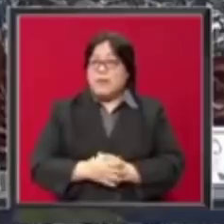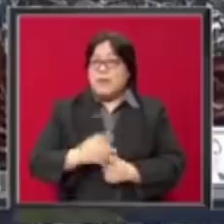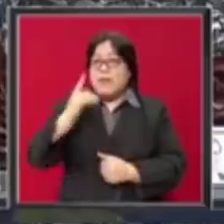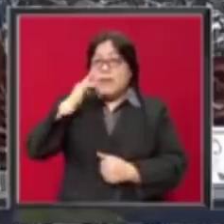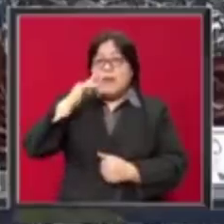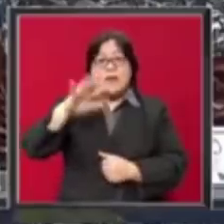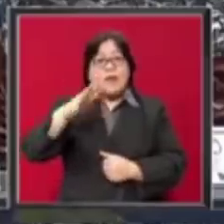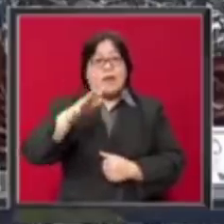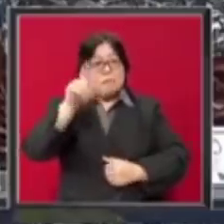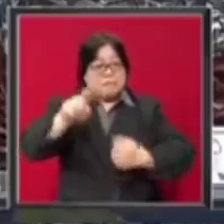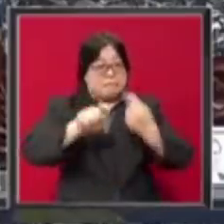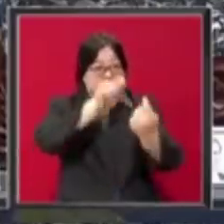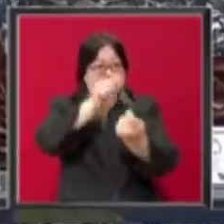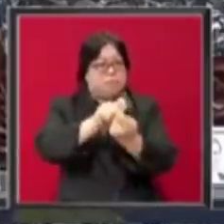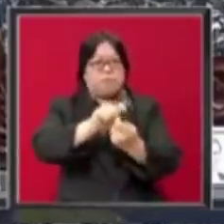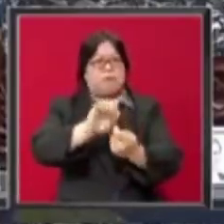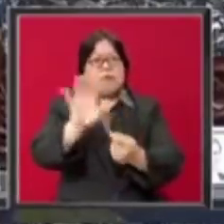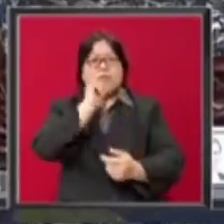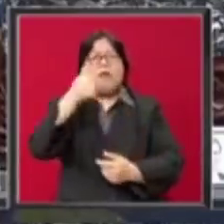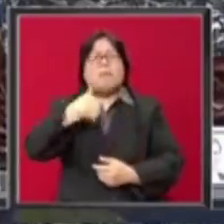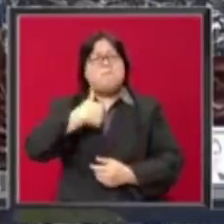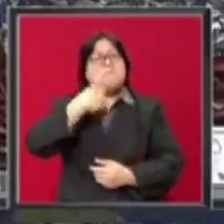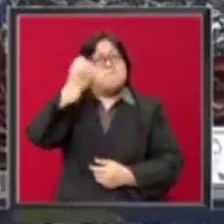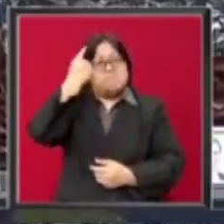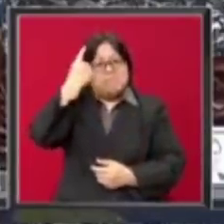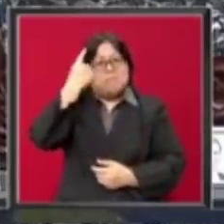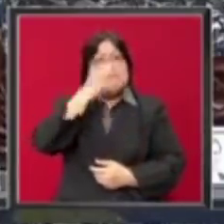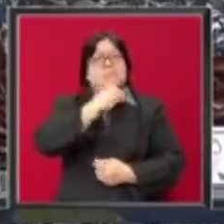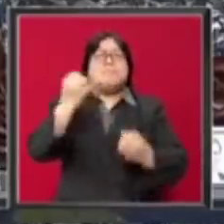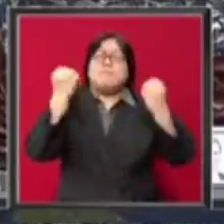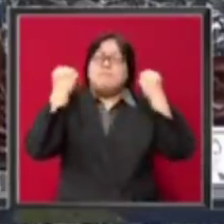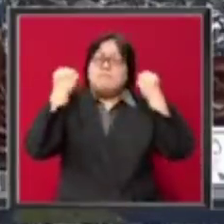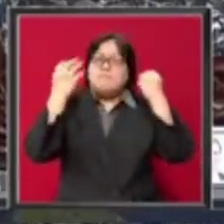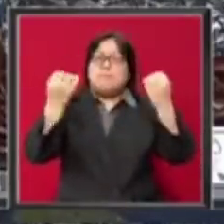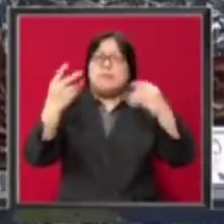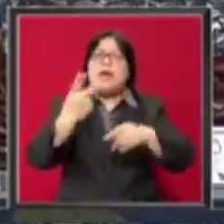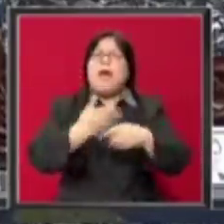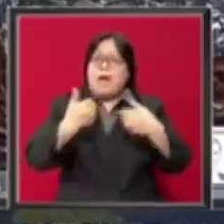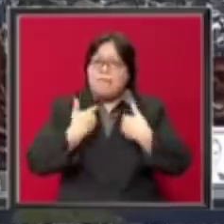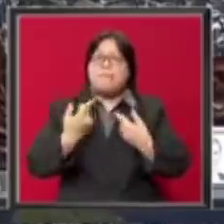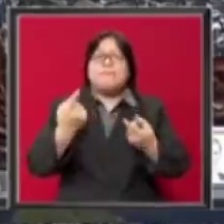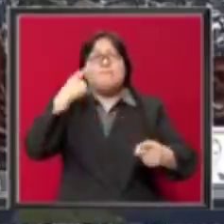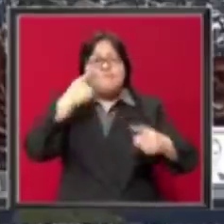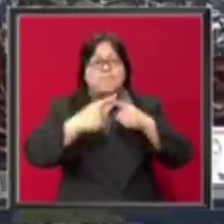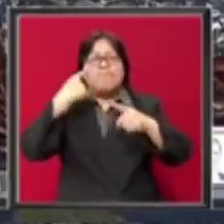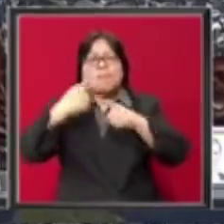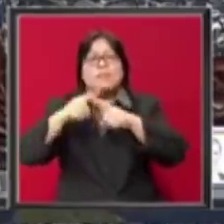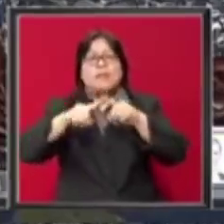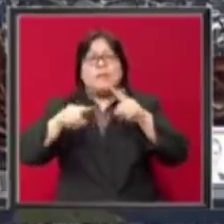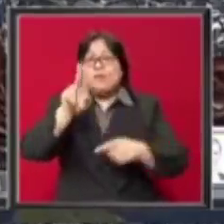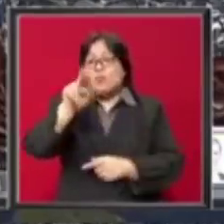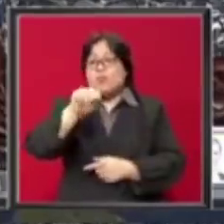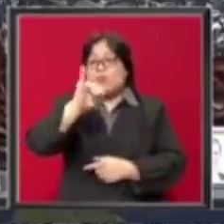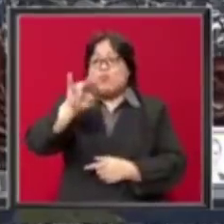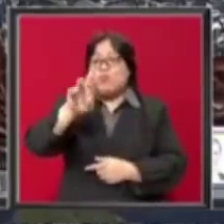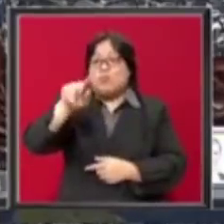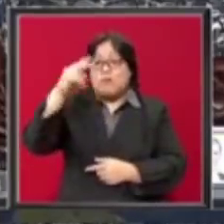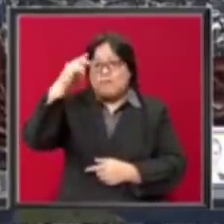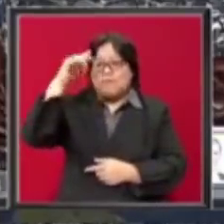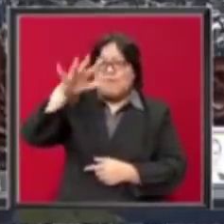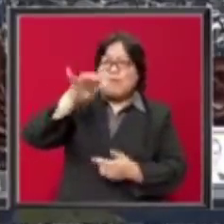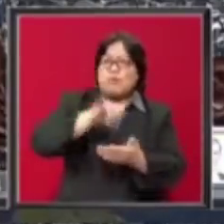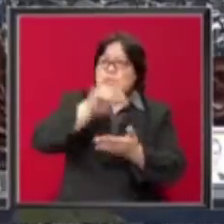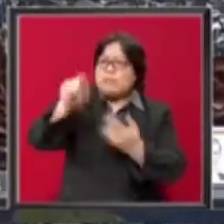anjuran tidak semestinya tepat. Saya faham. Dan banyak kali ada kesilapan-kesilapan. Tapi anjuran harus realistik.